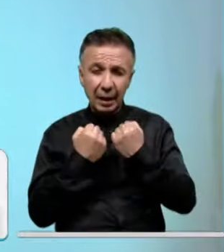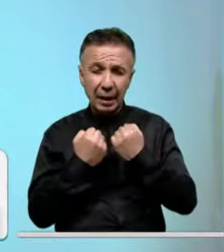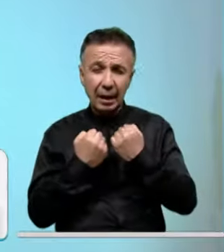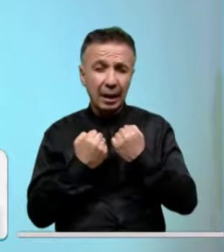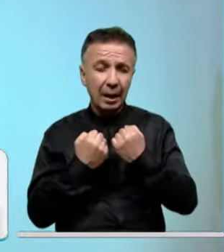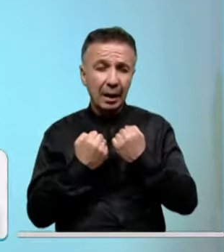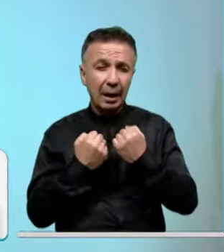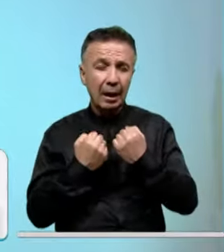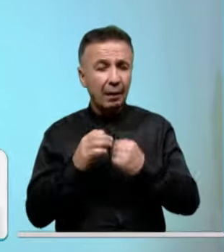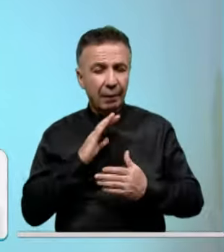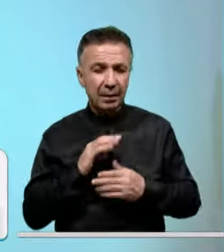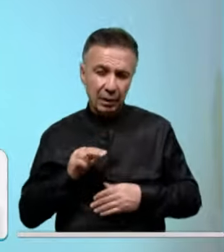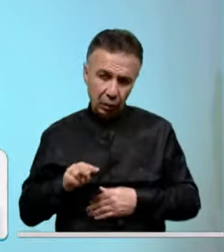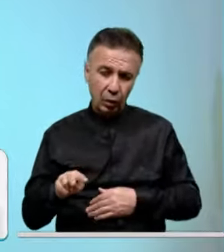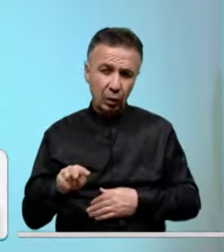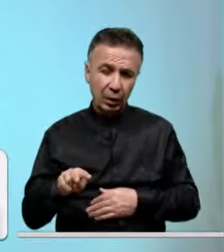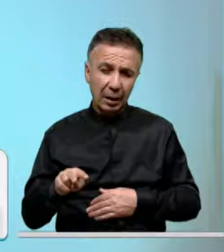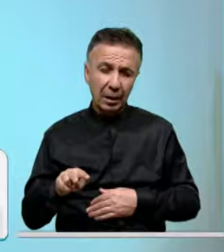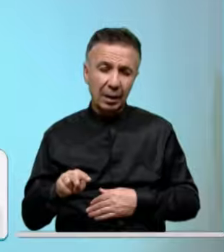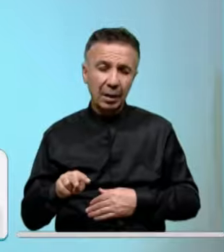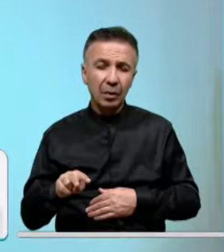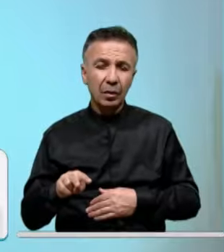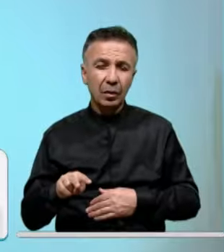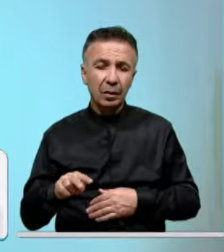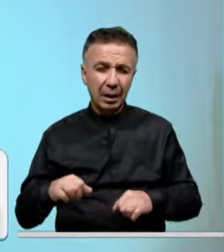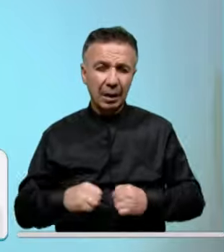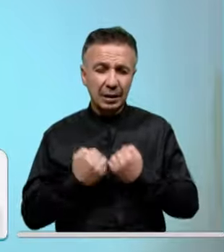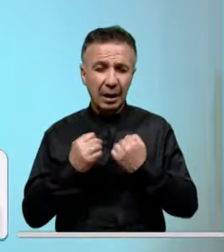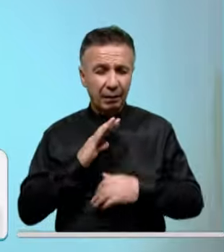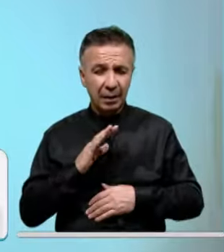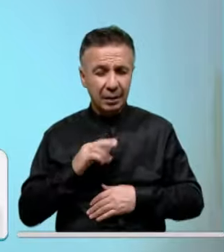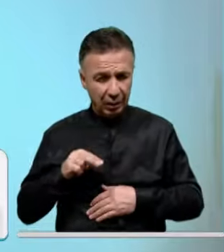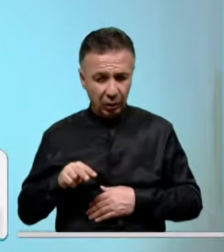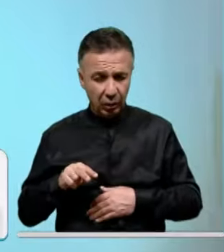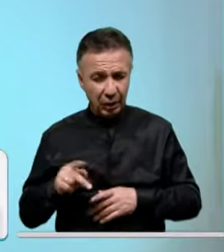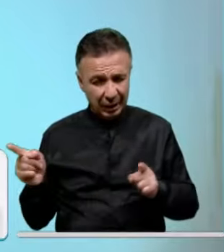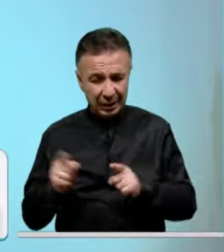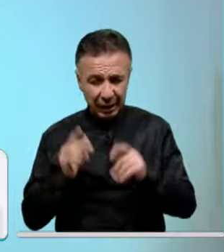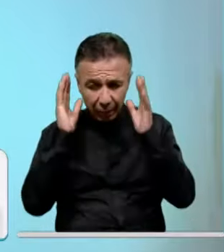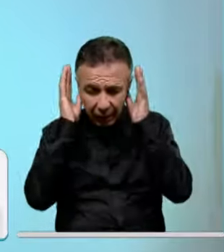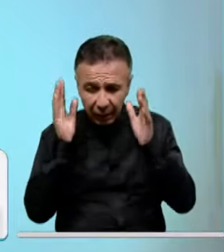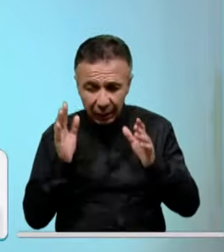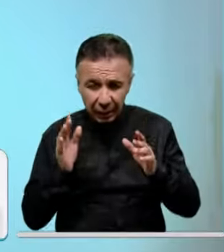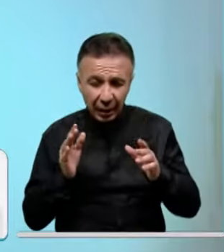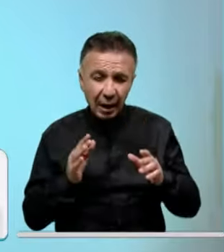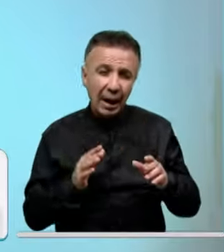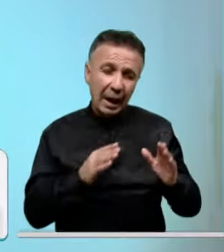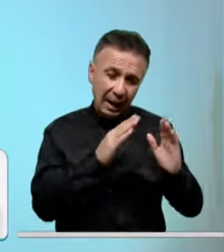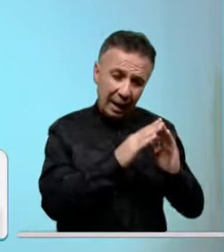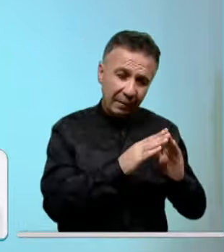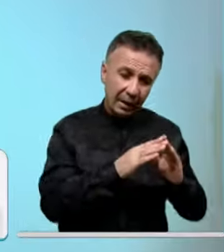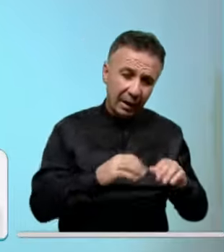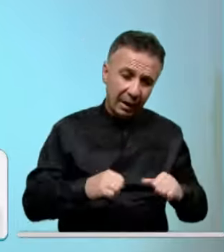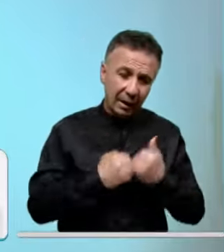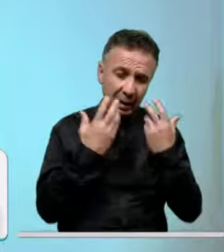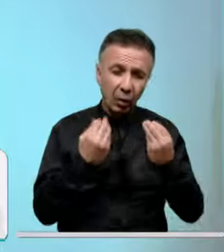Seferde kazaya kalmışsa seferi olarak kaza edilir. mukim iken kazaya kalmışsa mukim olarak kaza edilir.